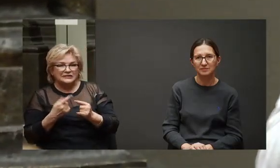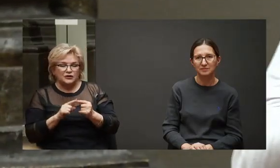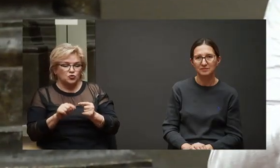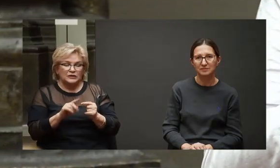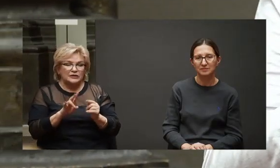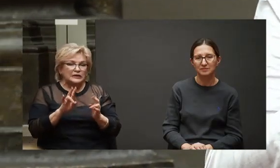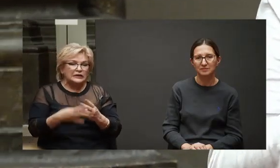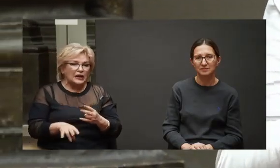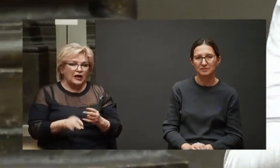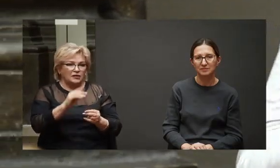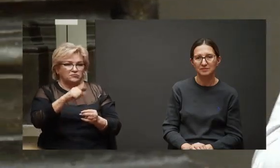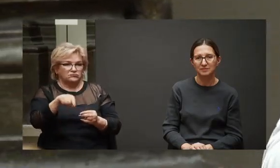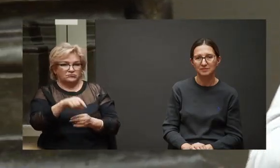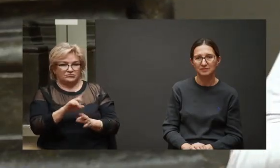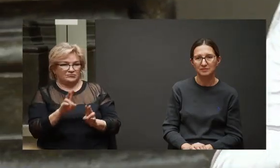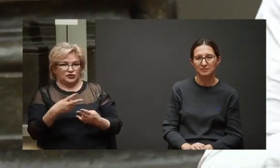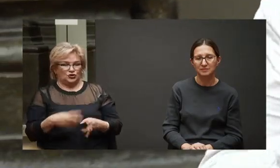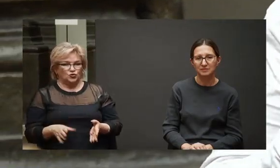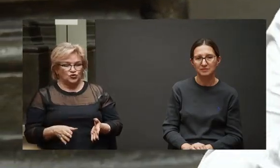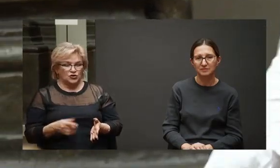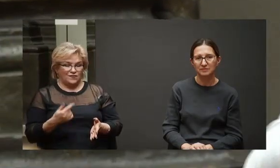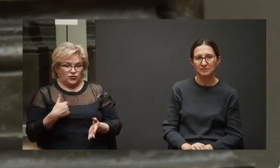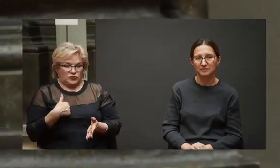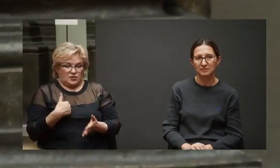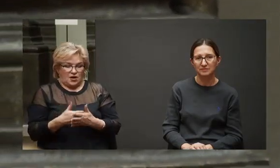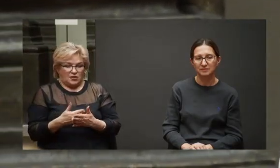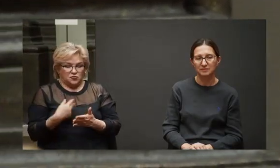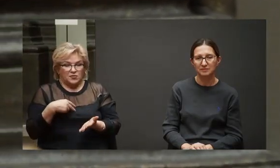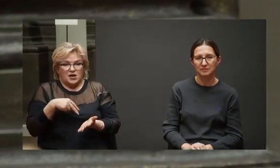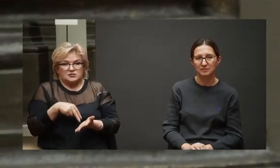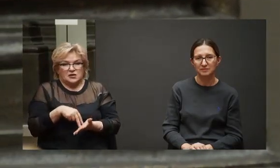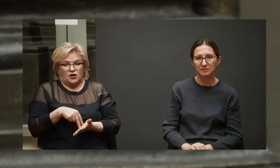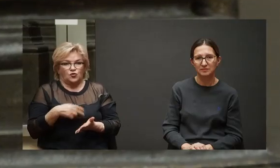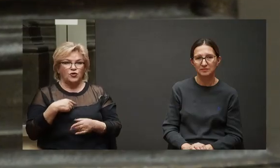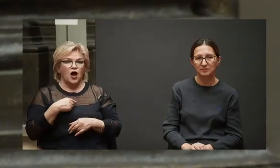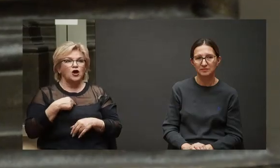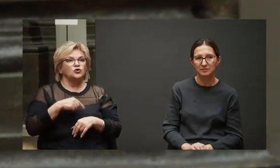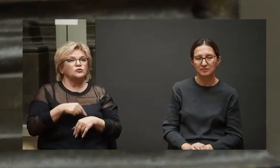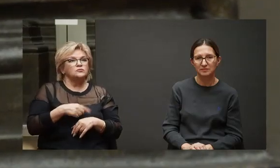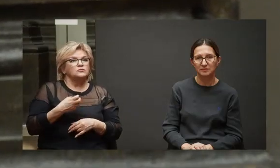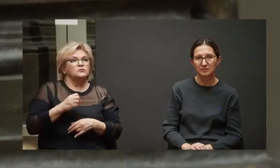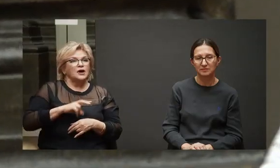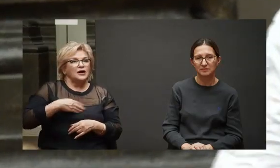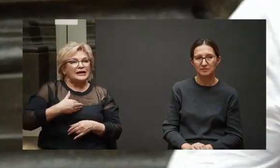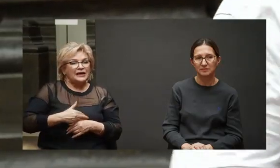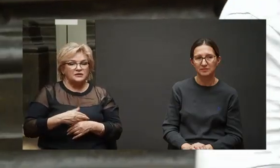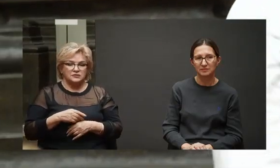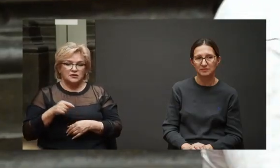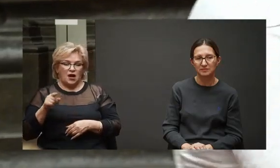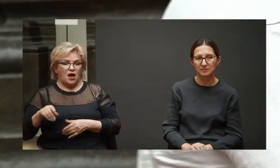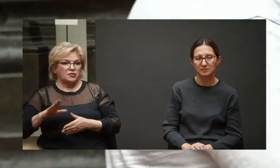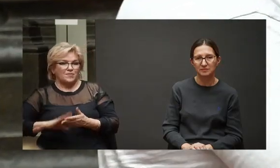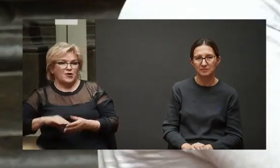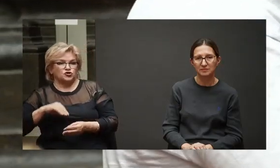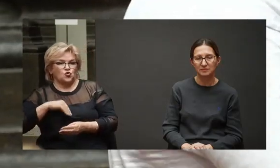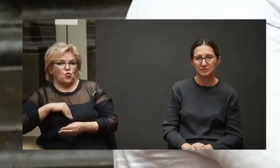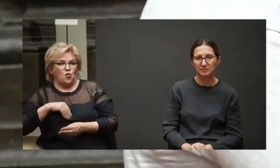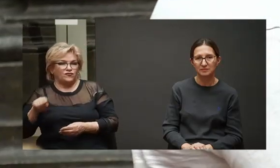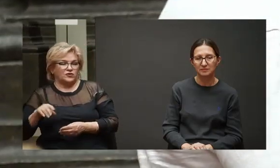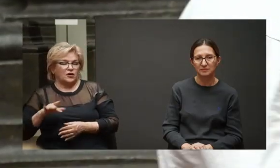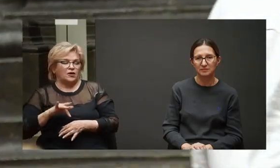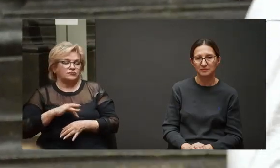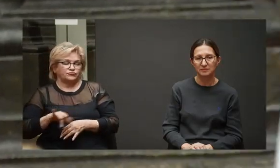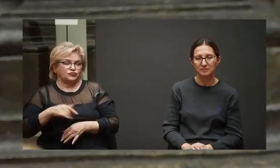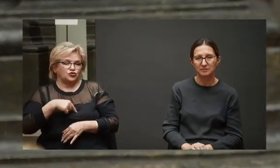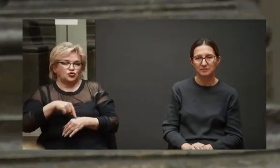надо отвергать и как бы относиться. Вот я тут стою, типа, чувствую Давида, а вот эти бездуховные селфицы и не